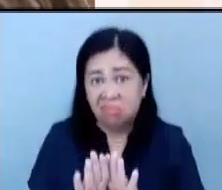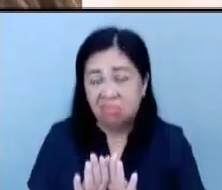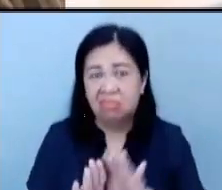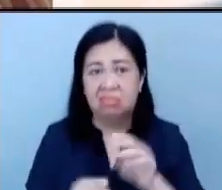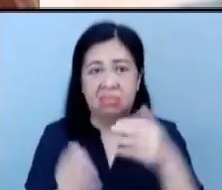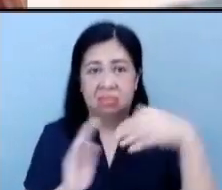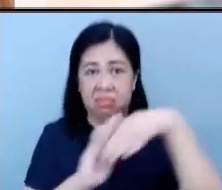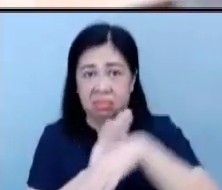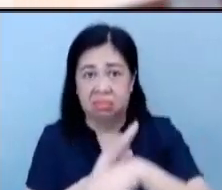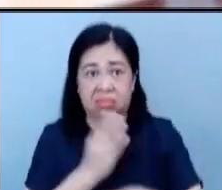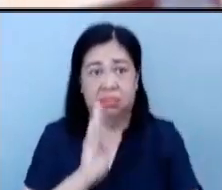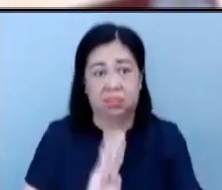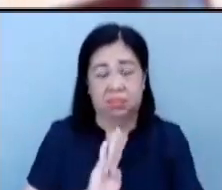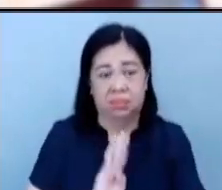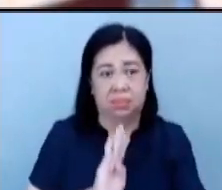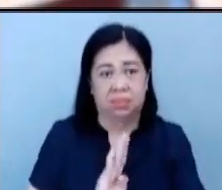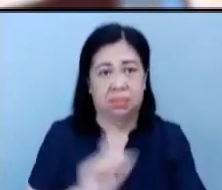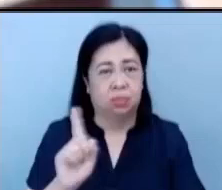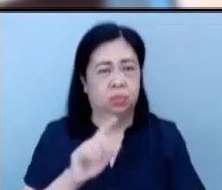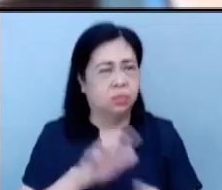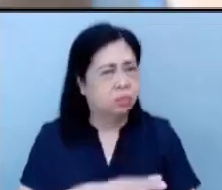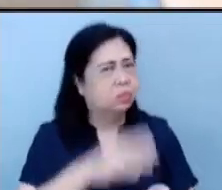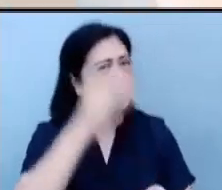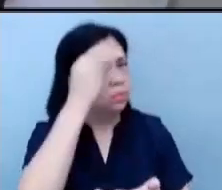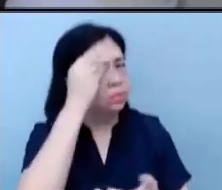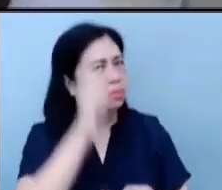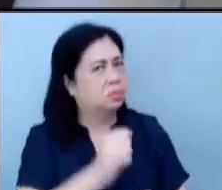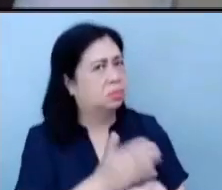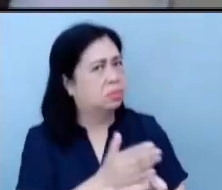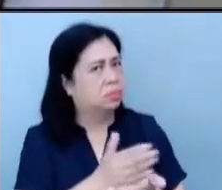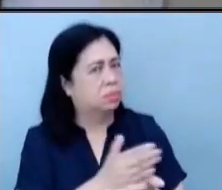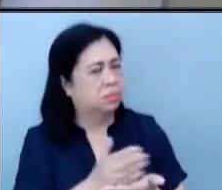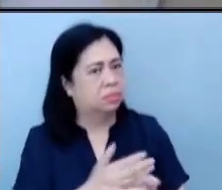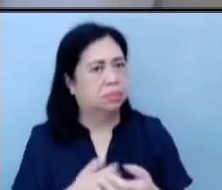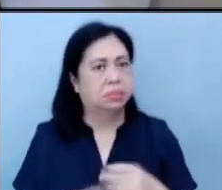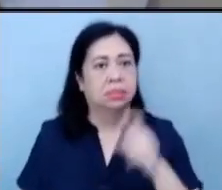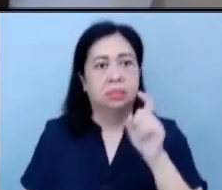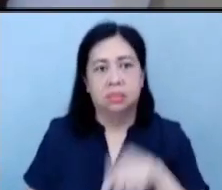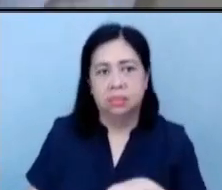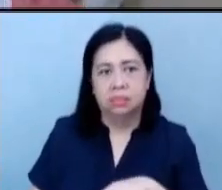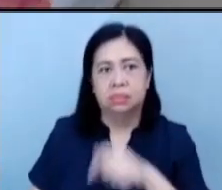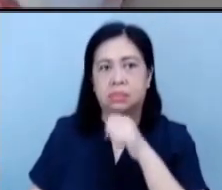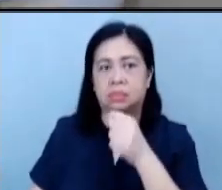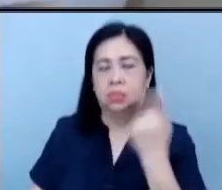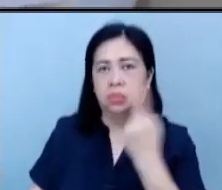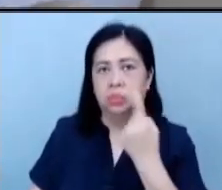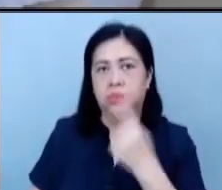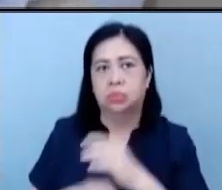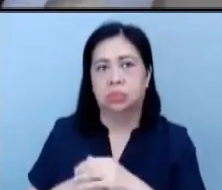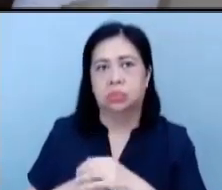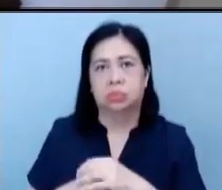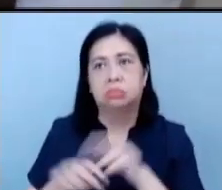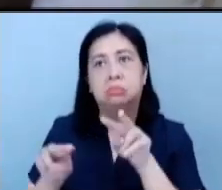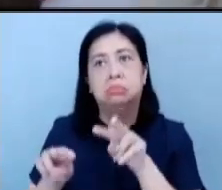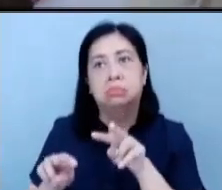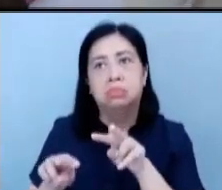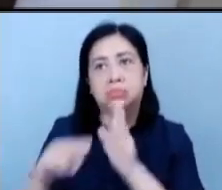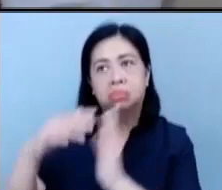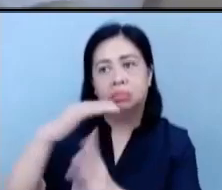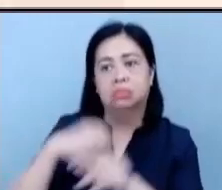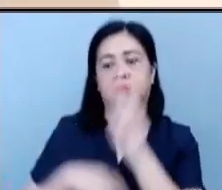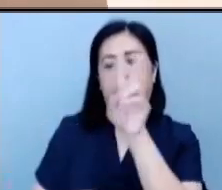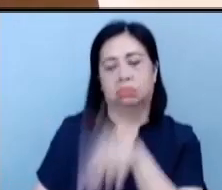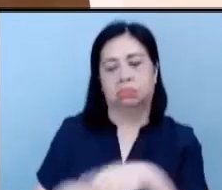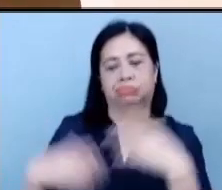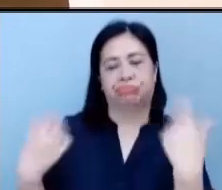negosyo mo. Ano yung mga natutunan mo na pwede mo i-share sa amin? Dapat hindi lang titingnan mong kliyente yung mga client